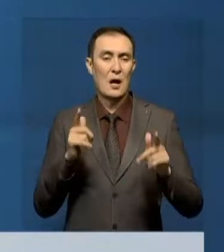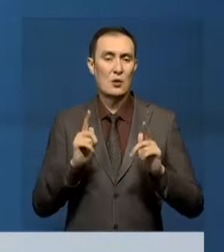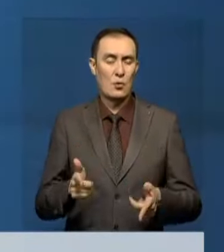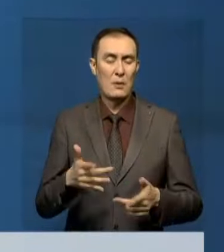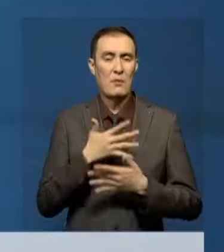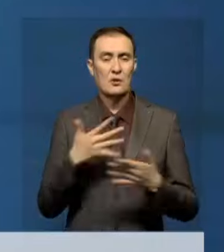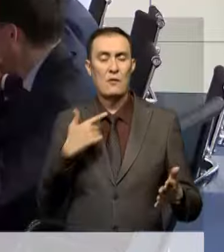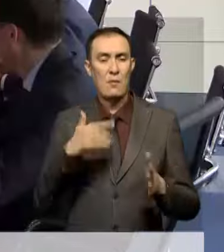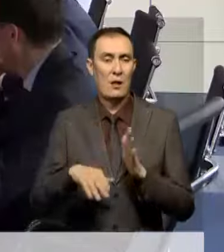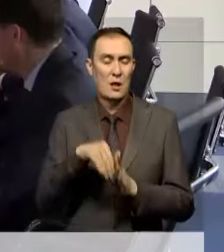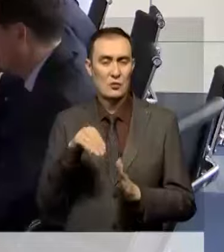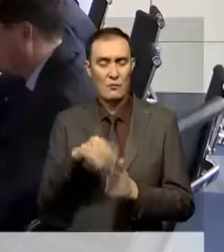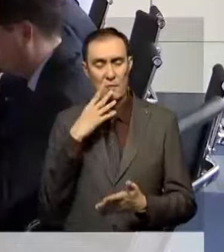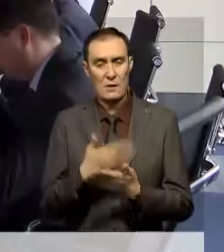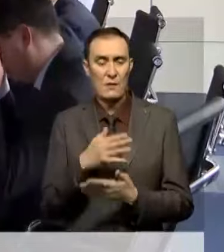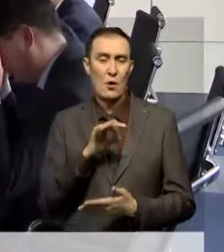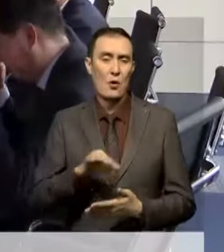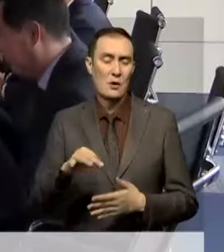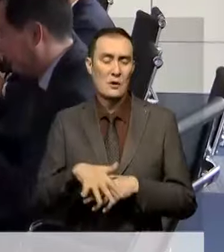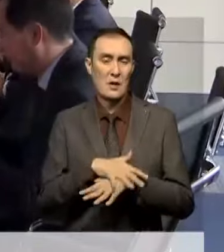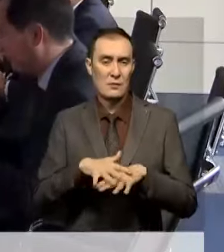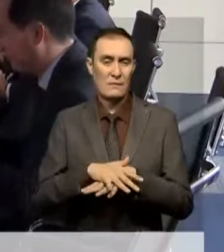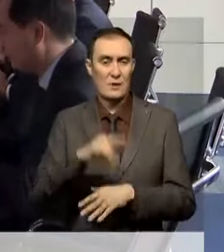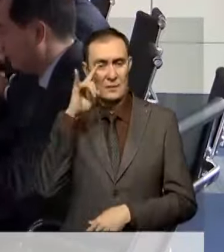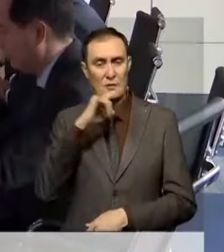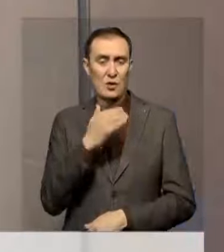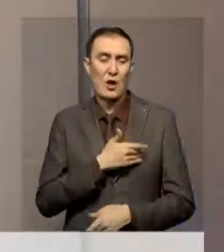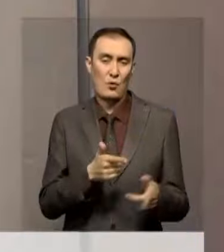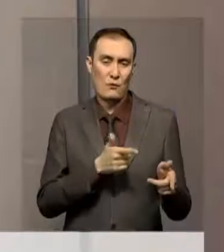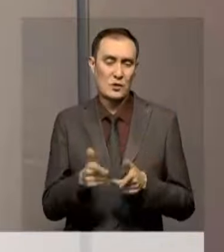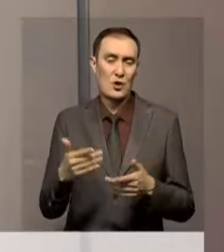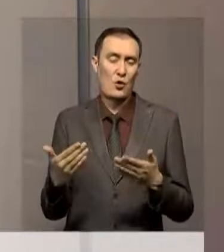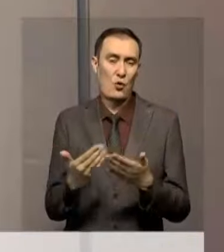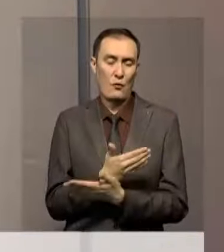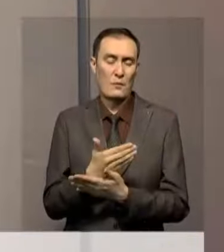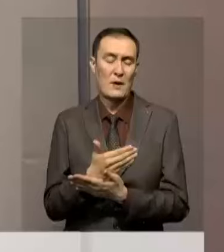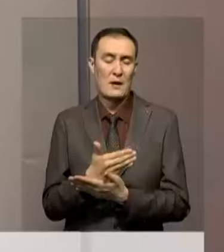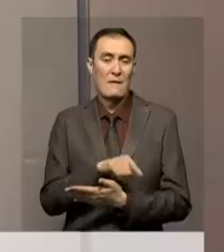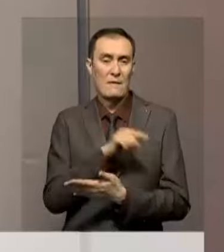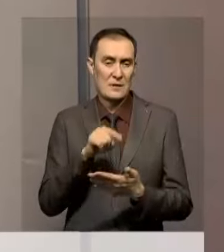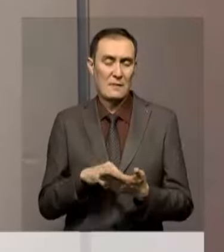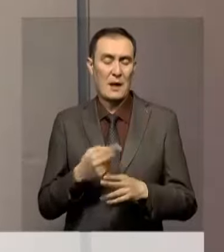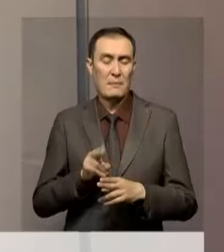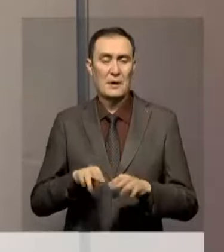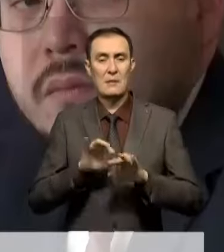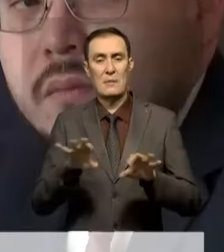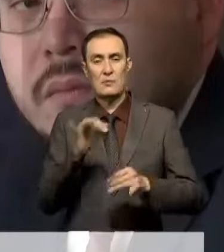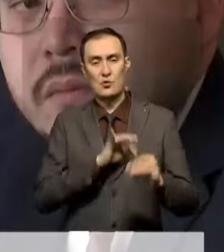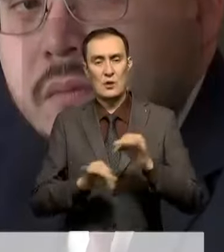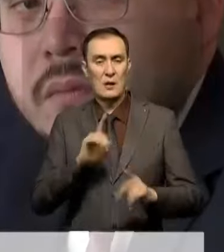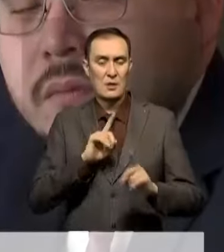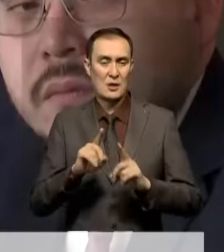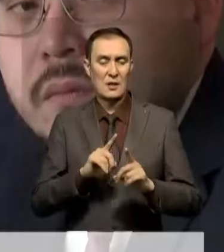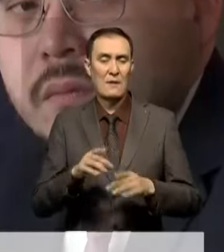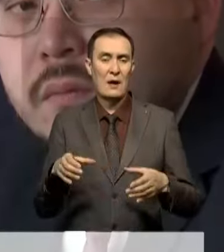большинством голосов. Это свидетельствует о зрелости казахстанского общества и его готовности к новым вызовам. Об этом говорили сегодня на